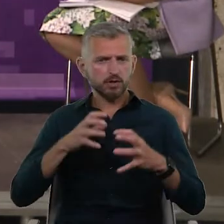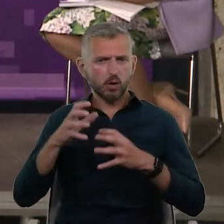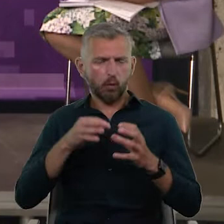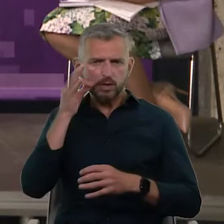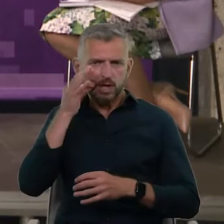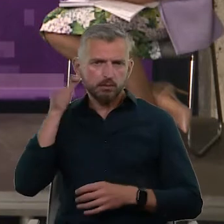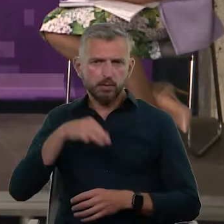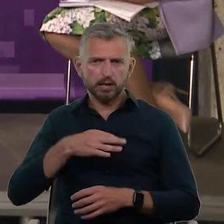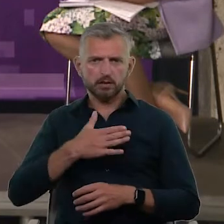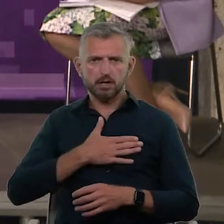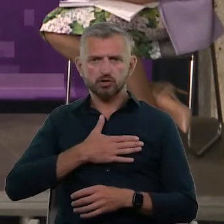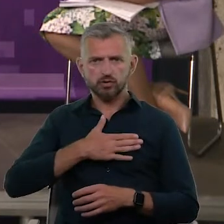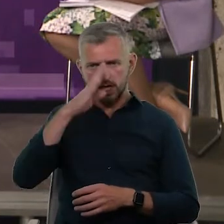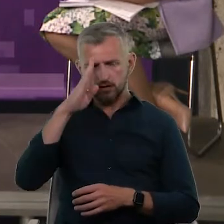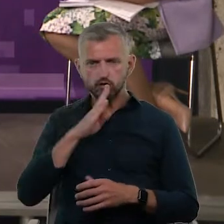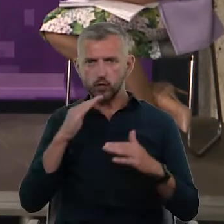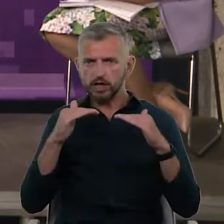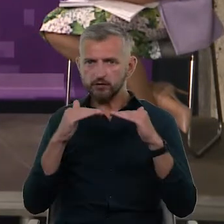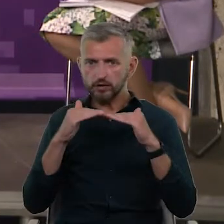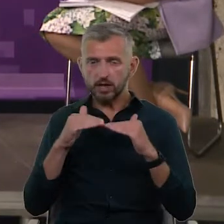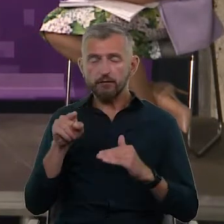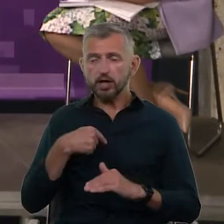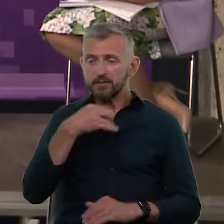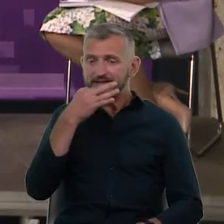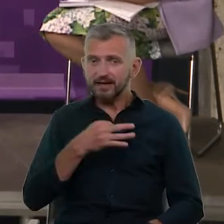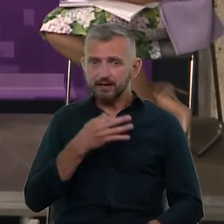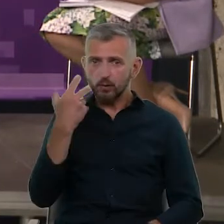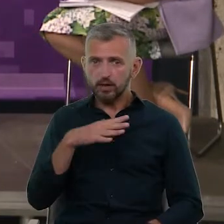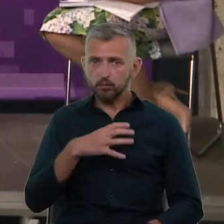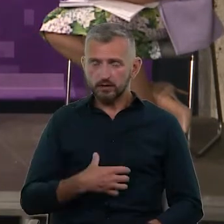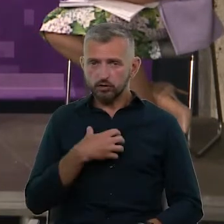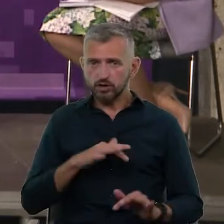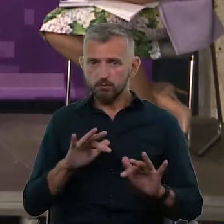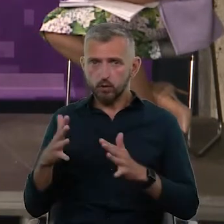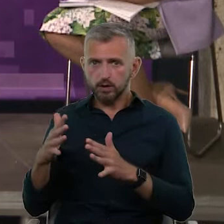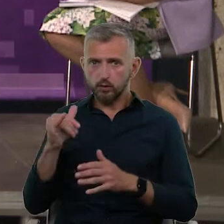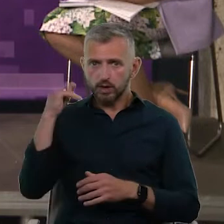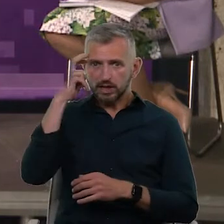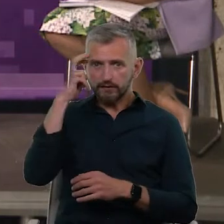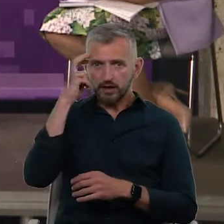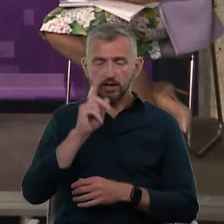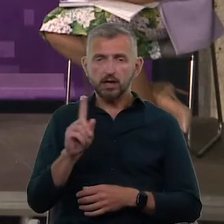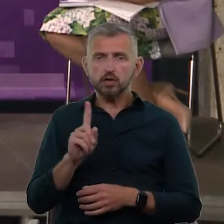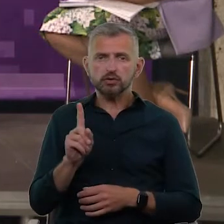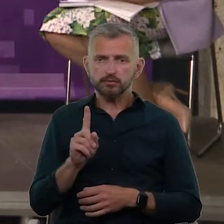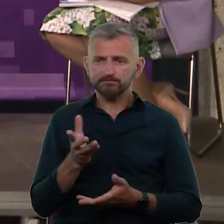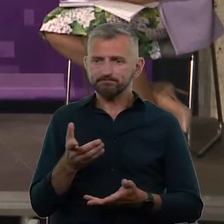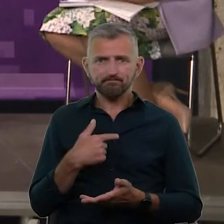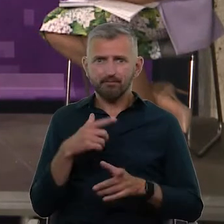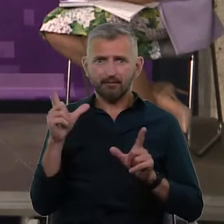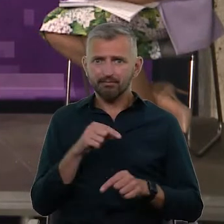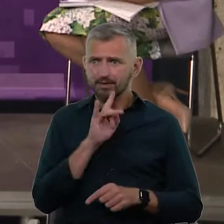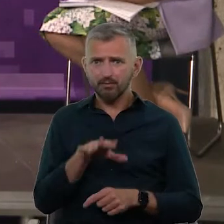така нашого гендерної рівності, вона мені сказала, коли були страшні події у Києві, що Ліль, я не